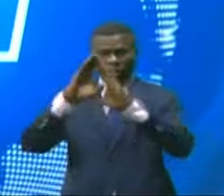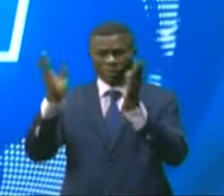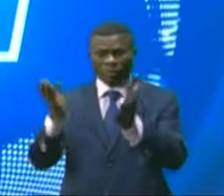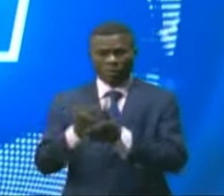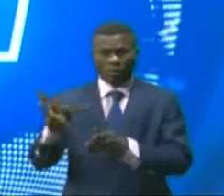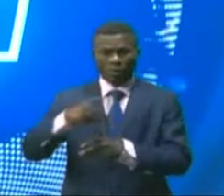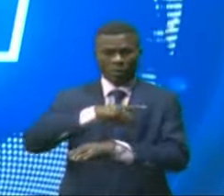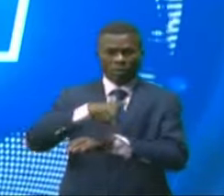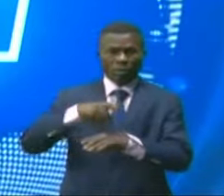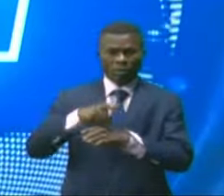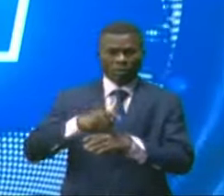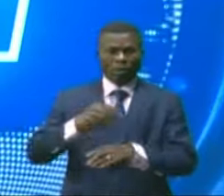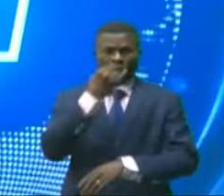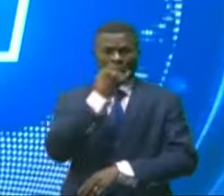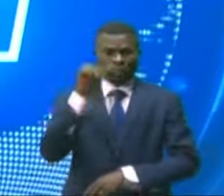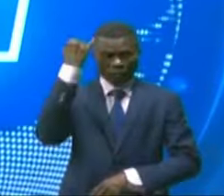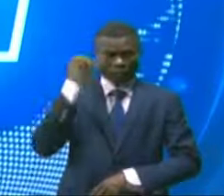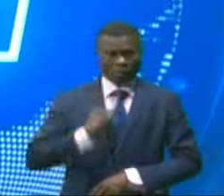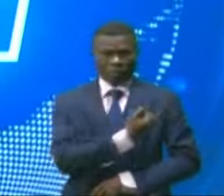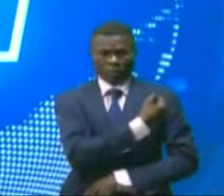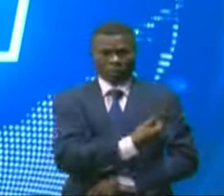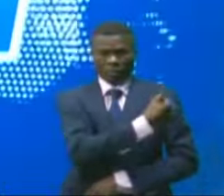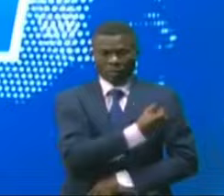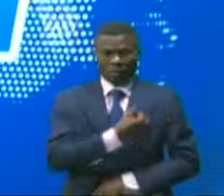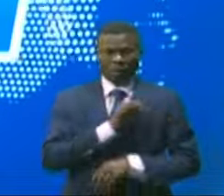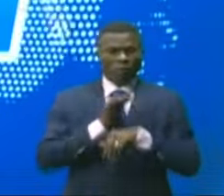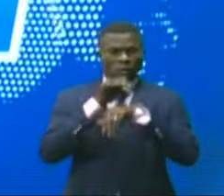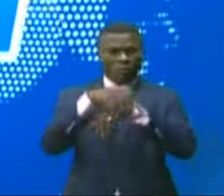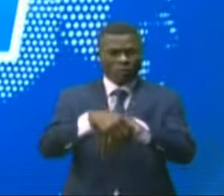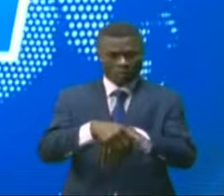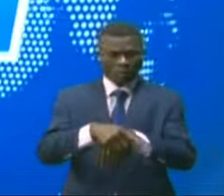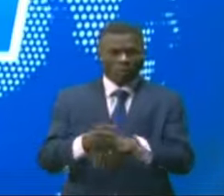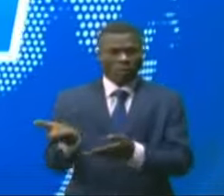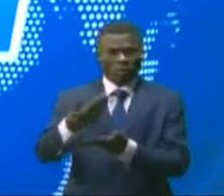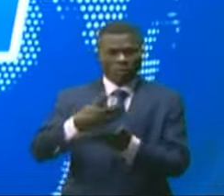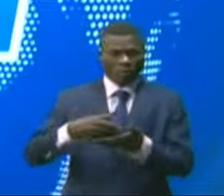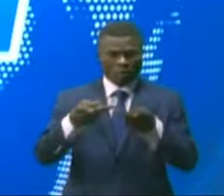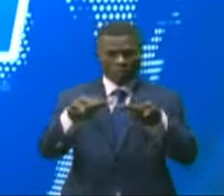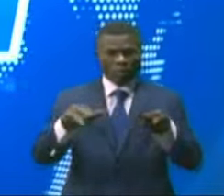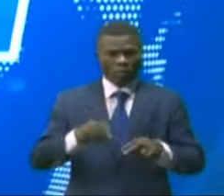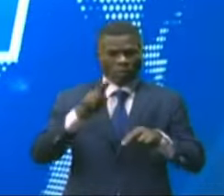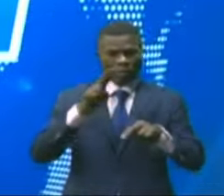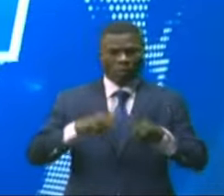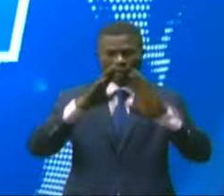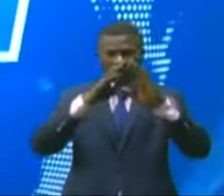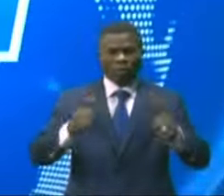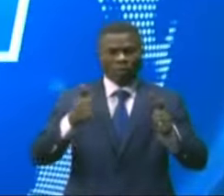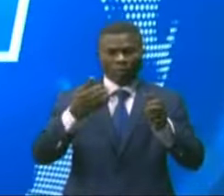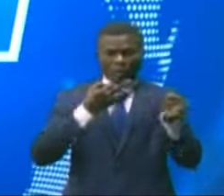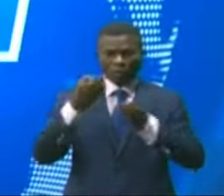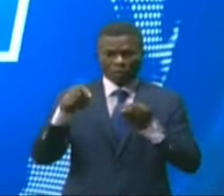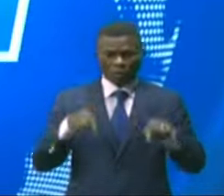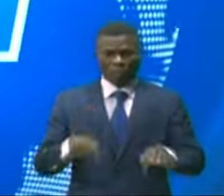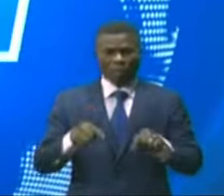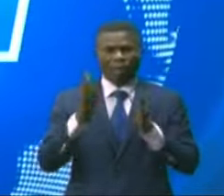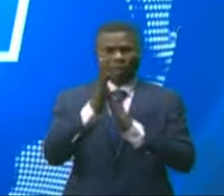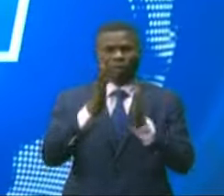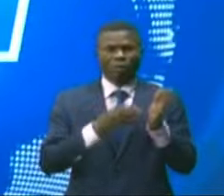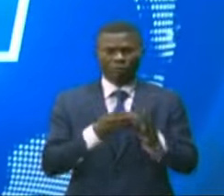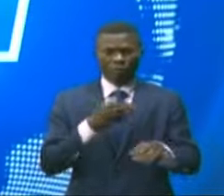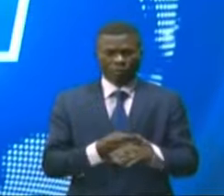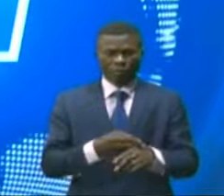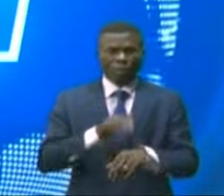la province de l'Ituri, les groupements Djoukapania et Angals ont regagné leur espace de vie. Les explications dans ce journal.